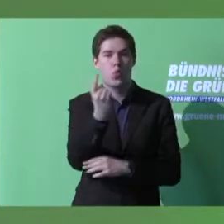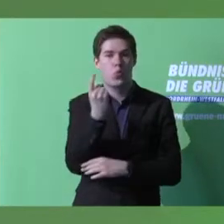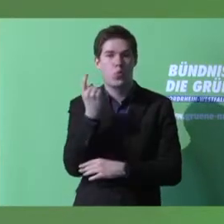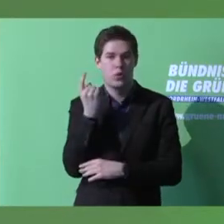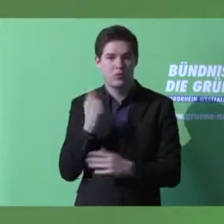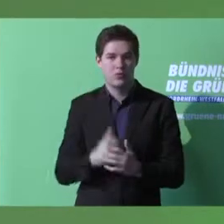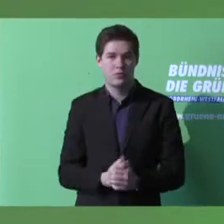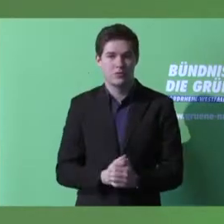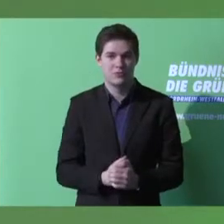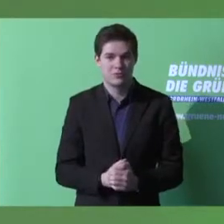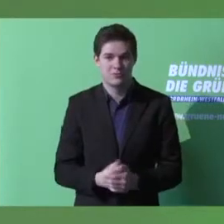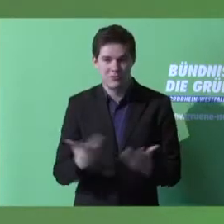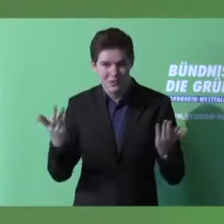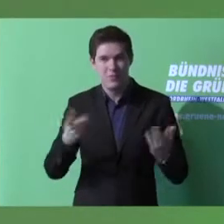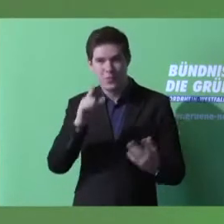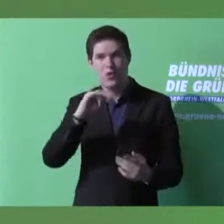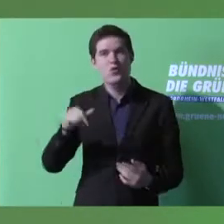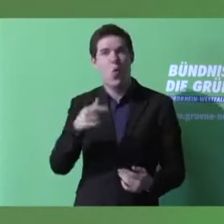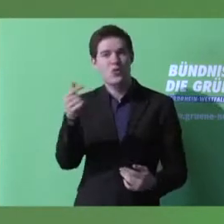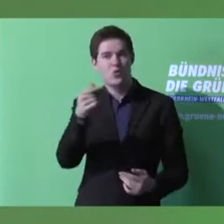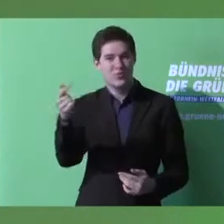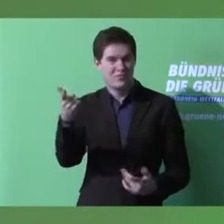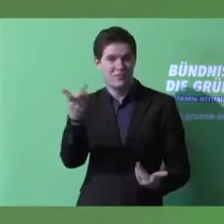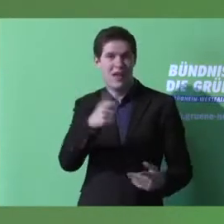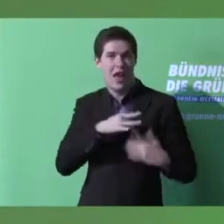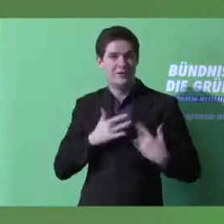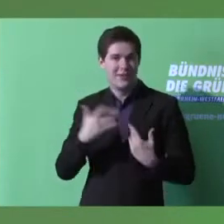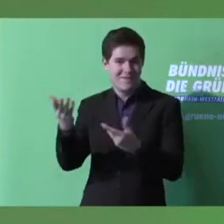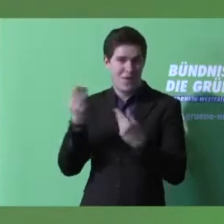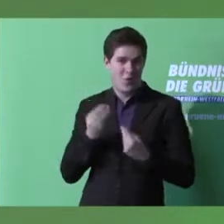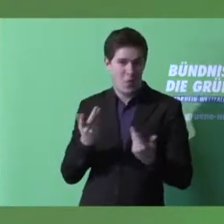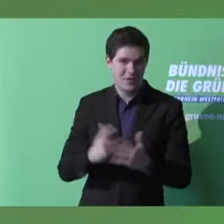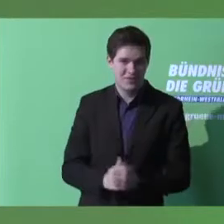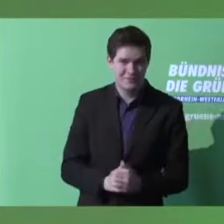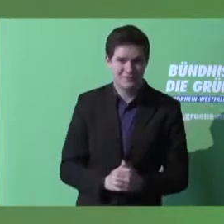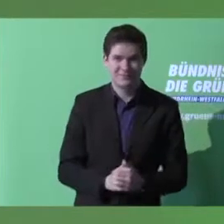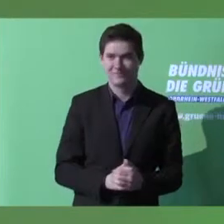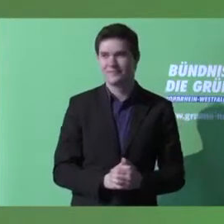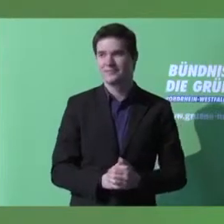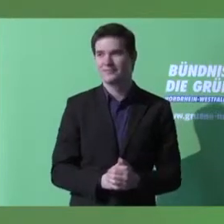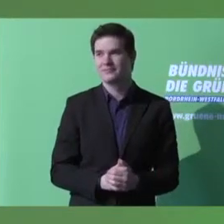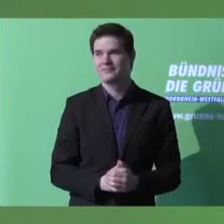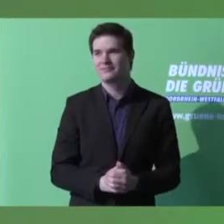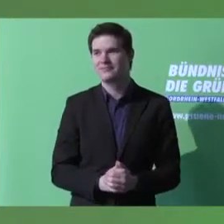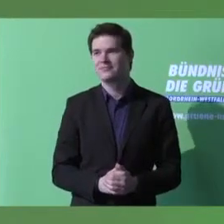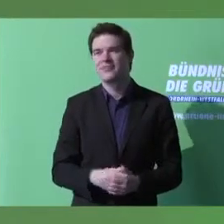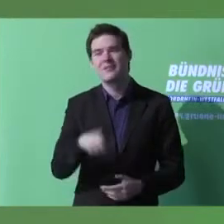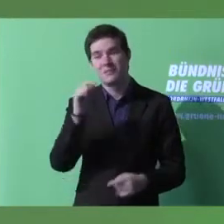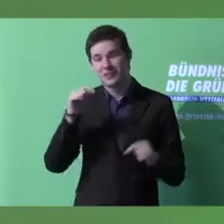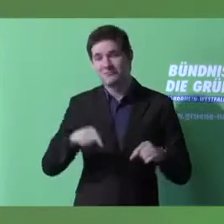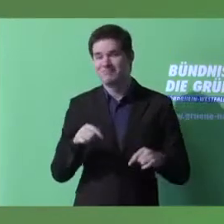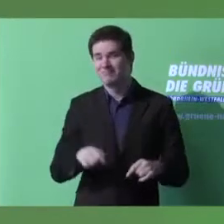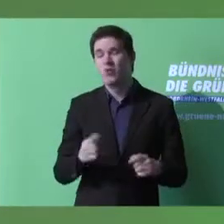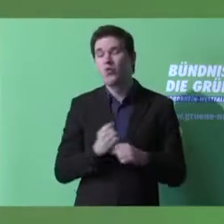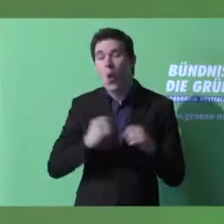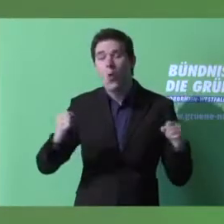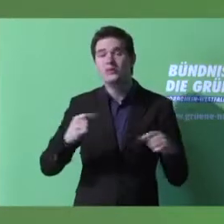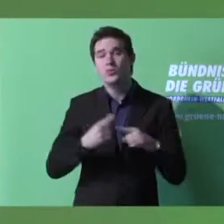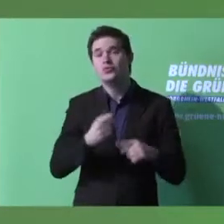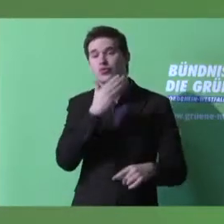Trittin heute hier bei uns begrüßen zu können, im größten und schönsten Landesverband. Lieber